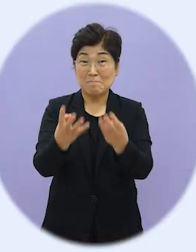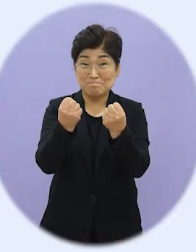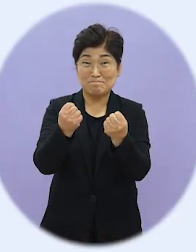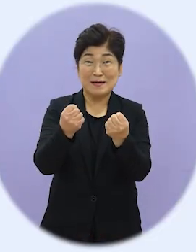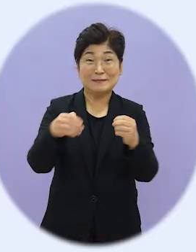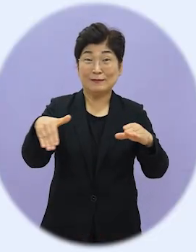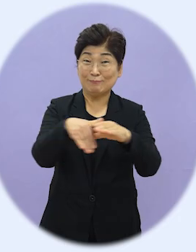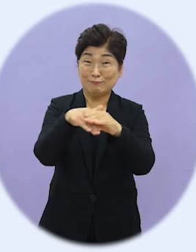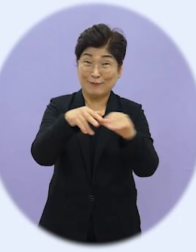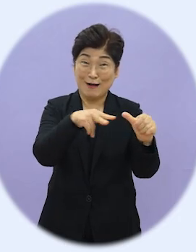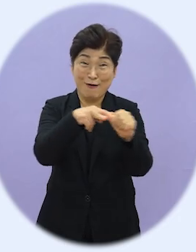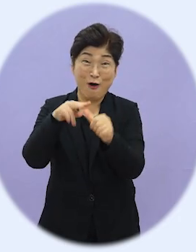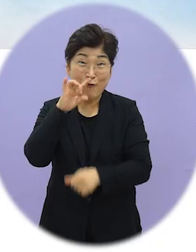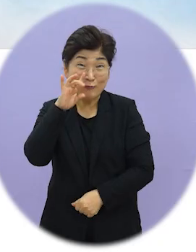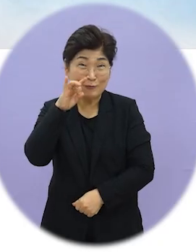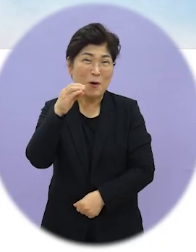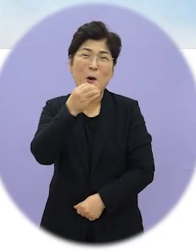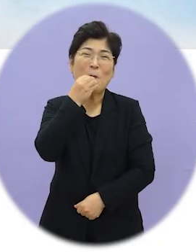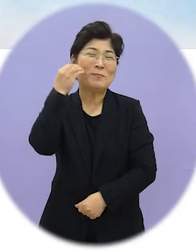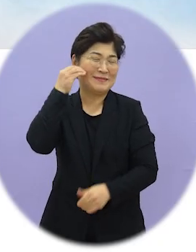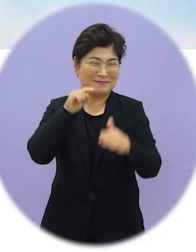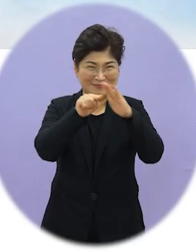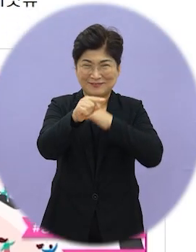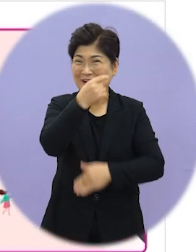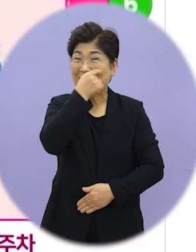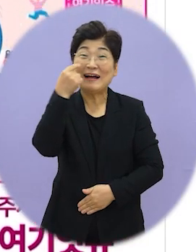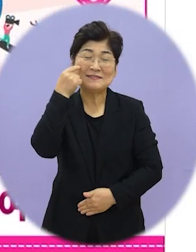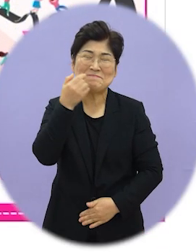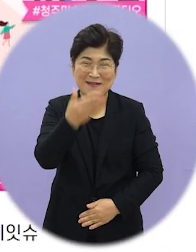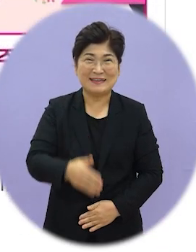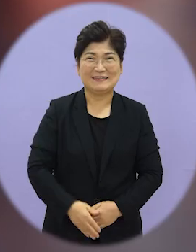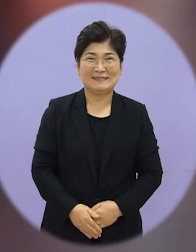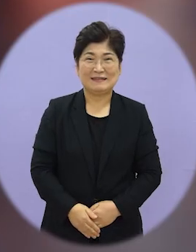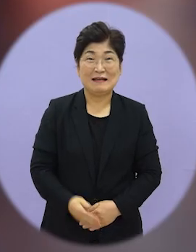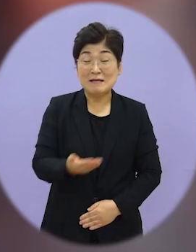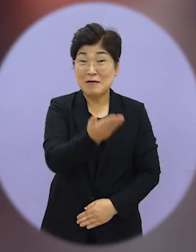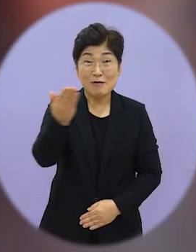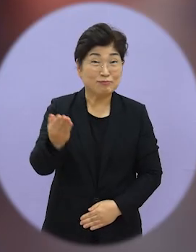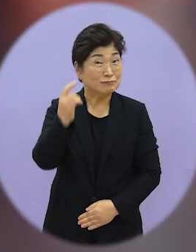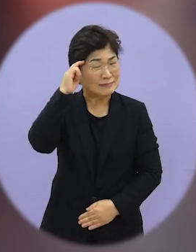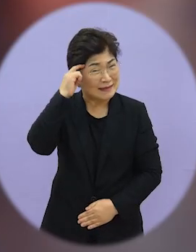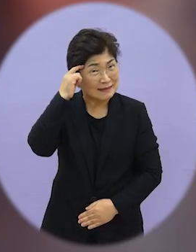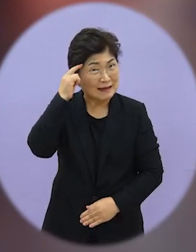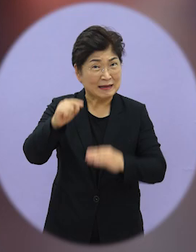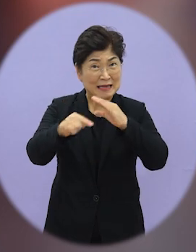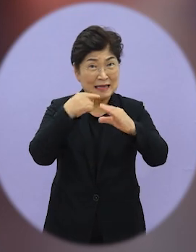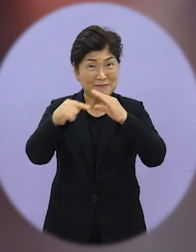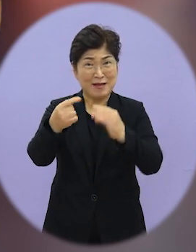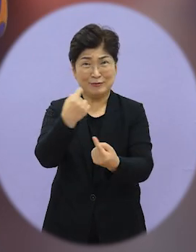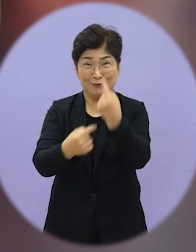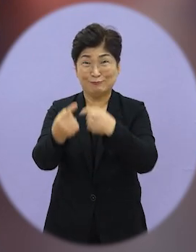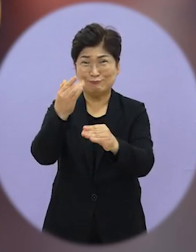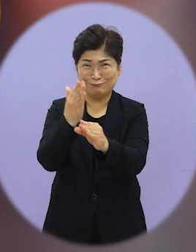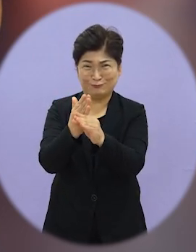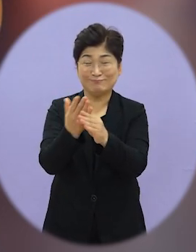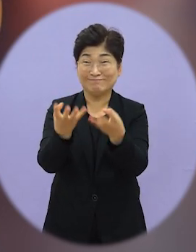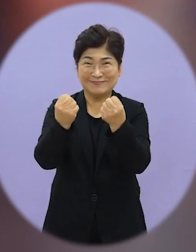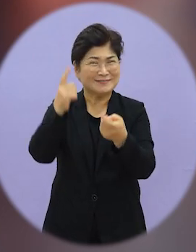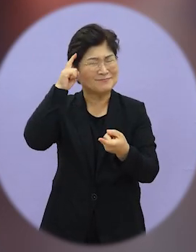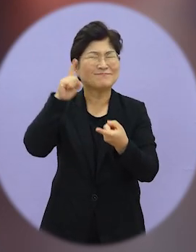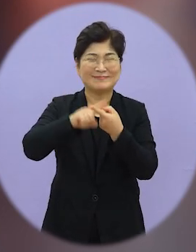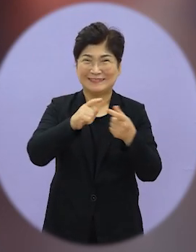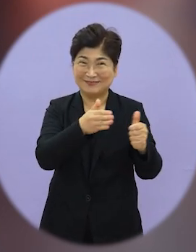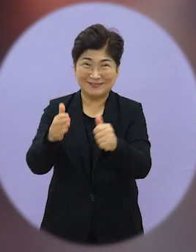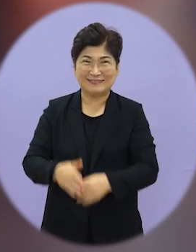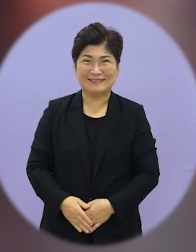많은 지역문화 정보는 지역문화진흥원 누리집에서 찾아보실 수 있습니다. 이메일을 통해 여러분의 의견도 받고 있는데요. 많은